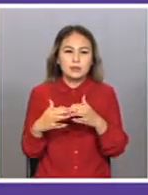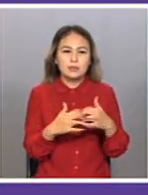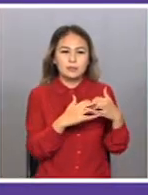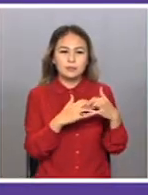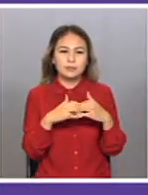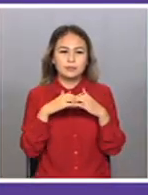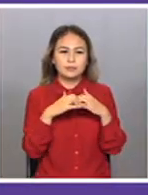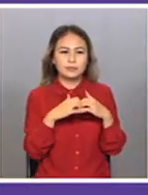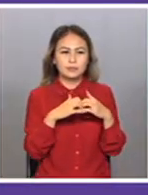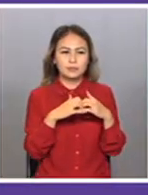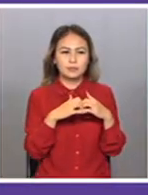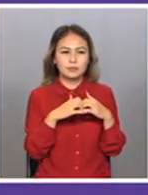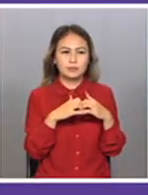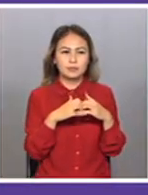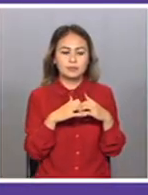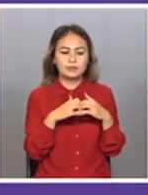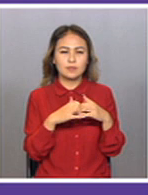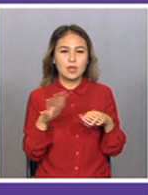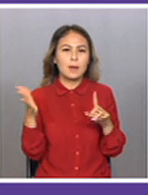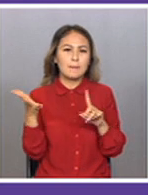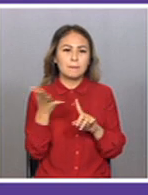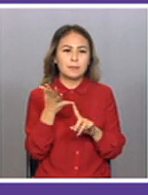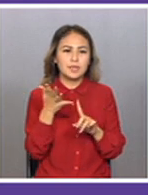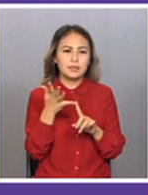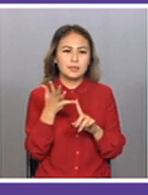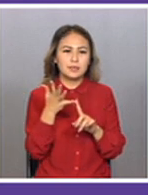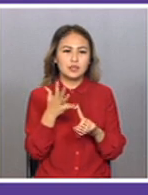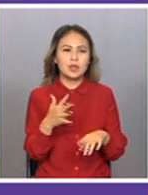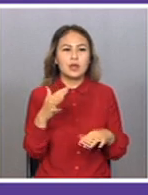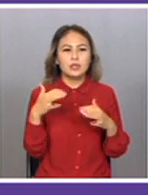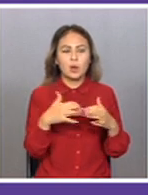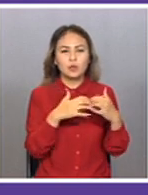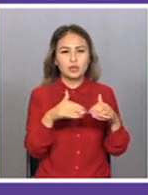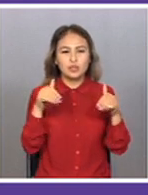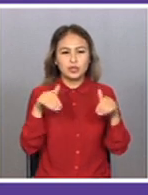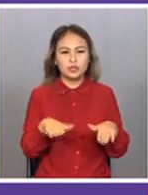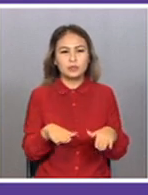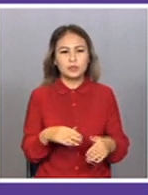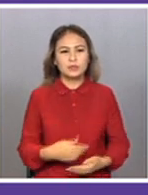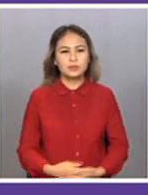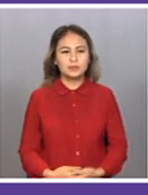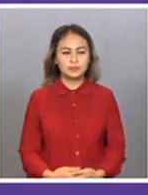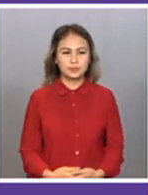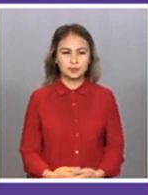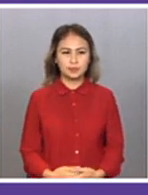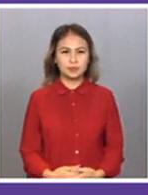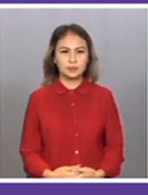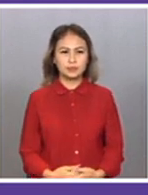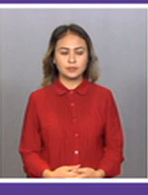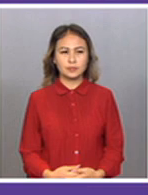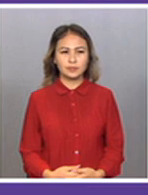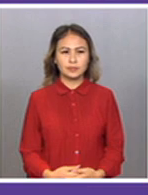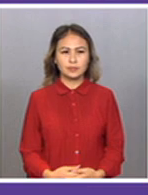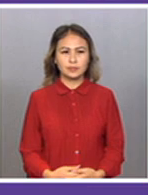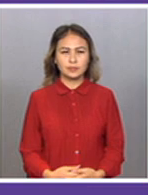алтынға байланысты дау туралы оқып танысақ, соңғы бөлімде даудың шешімі қалай болғанын оқыдық.